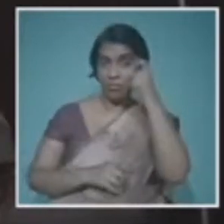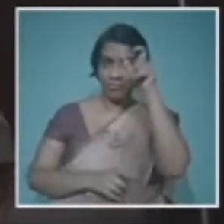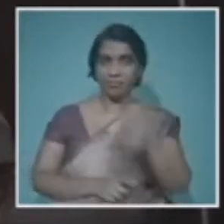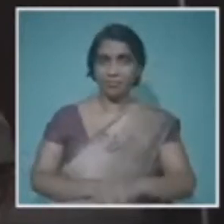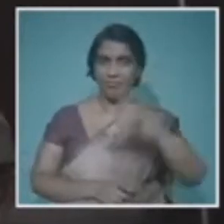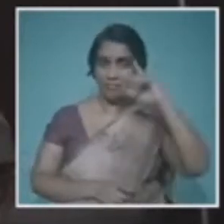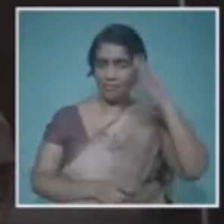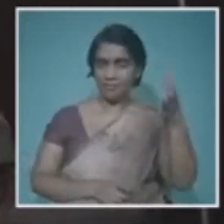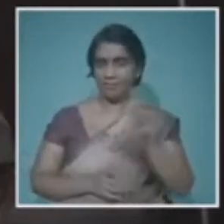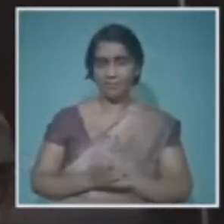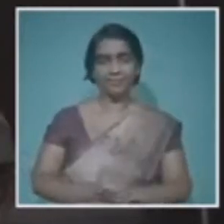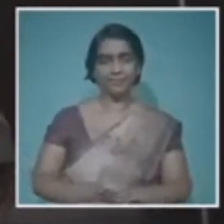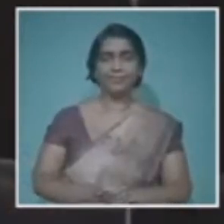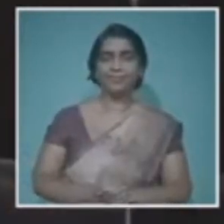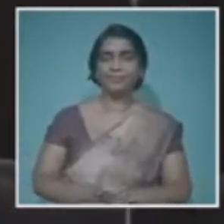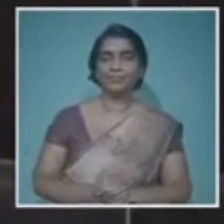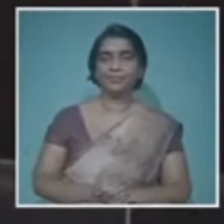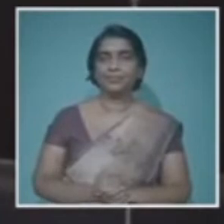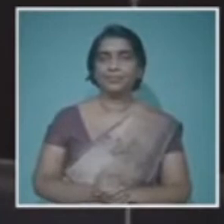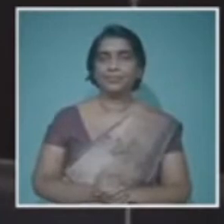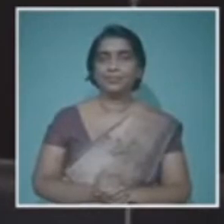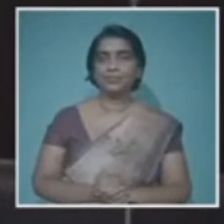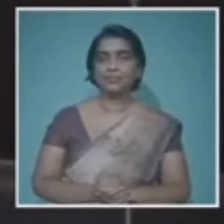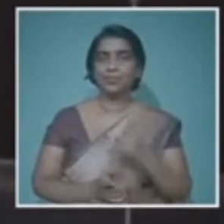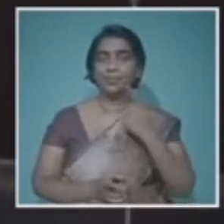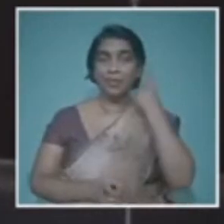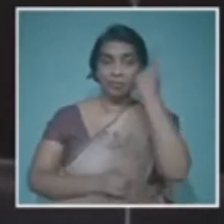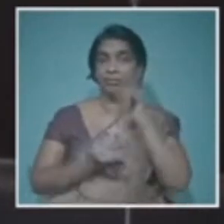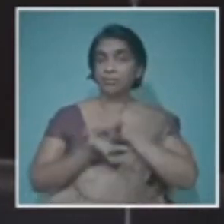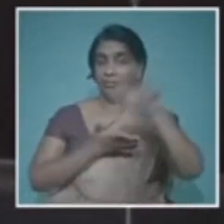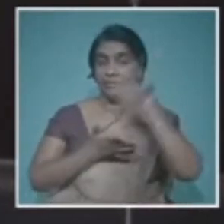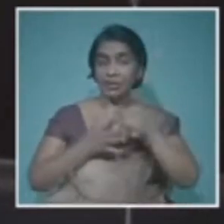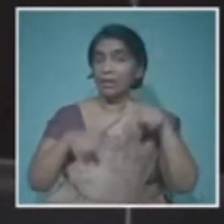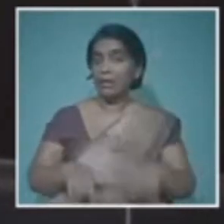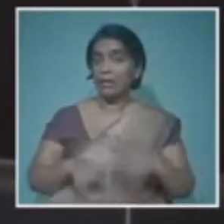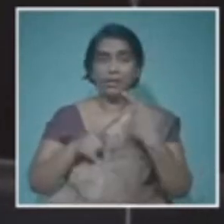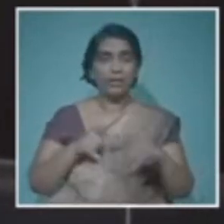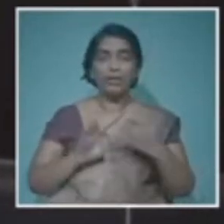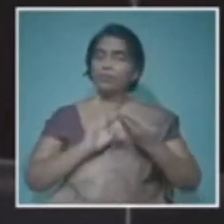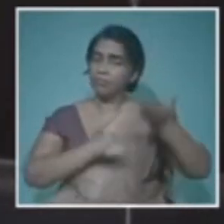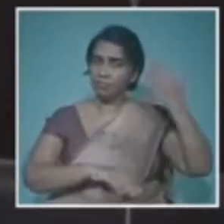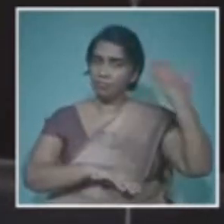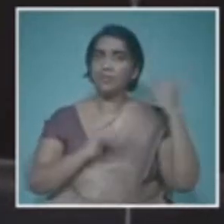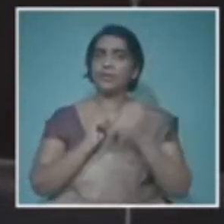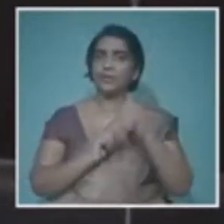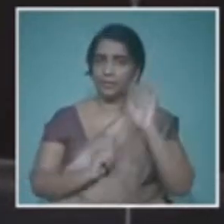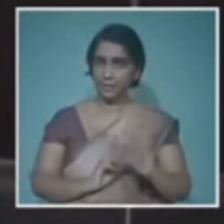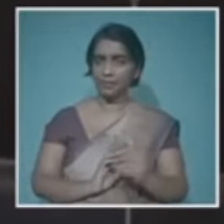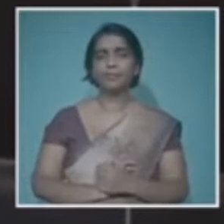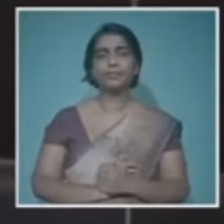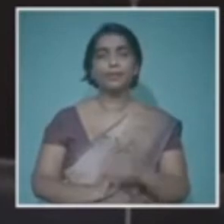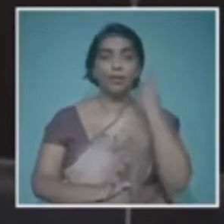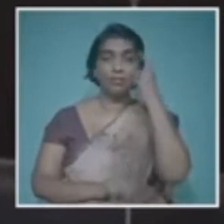මේ ගරු කතානායකතුමනි, බුද්ධි ගලනය කියන එක දැන් විතරක් නෙවෙයි ඉතිහාසයෙන්දම සිදු වෙච්ච දෙයක්. ඒ